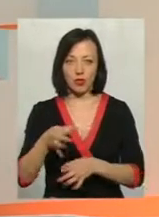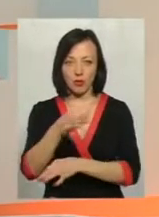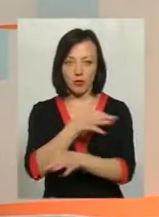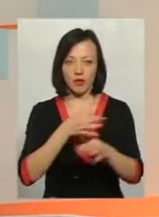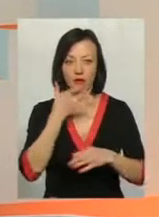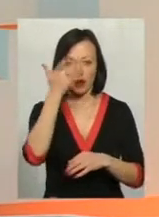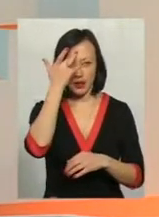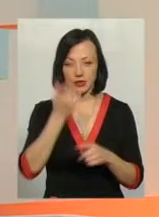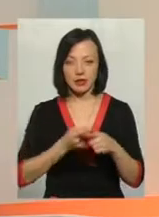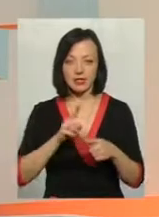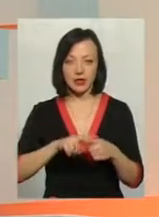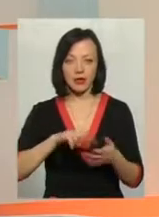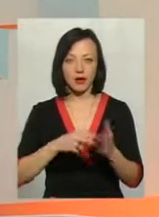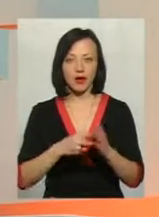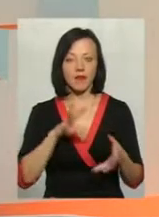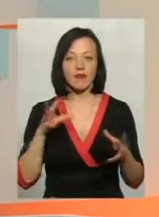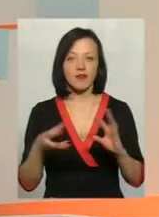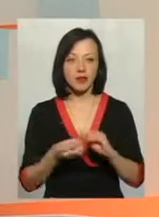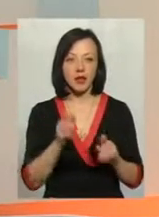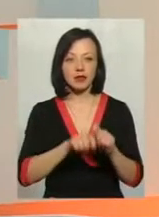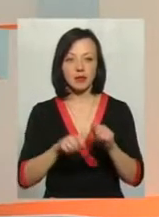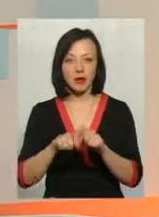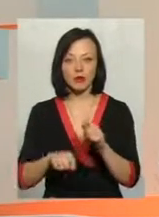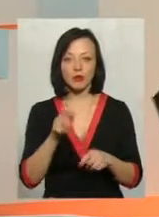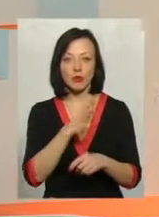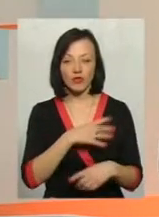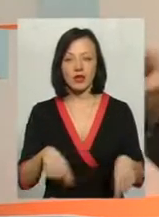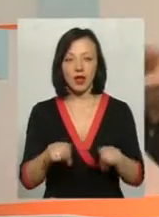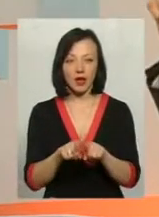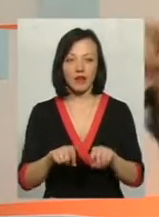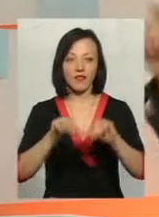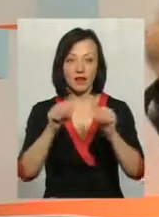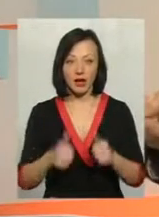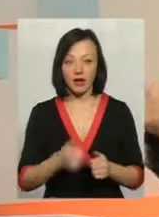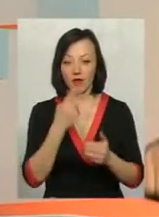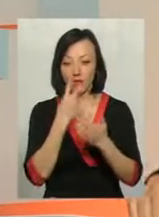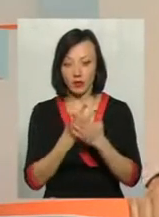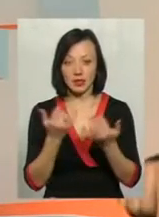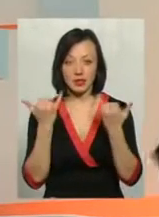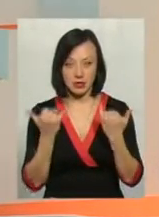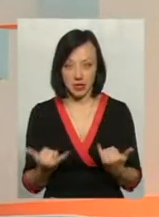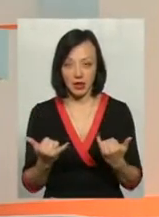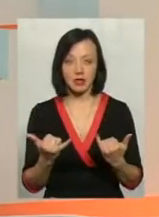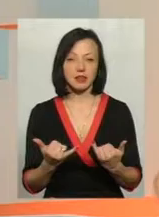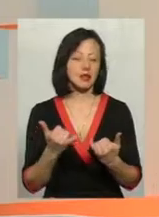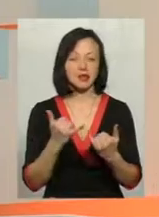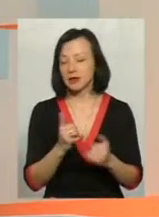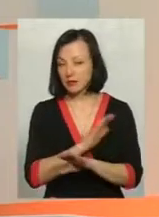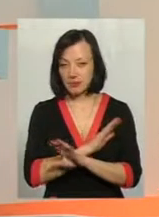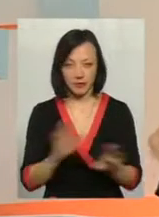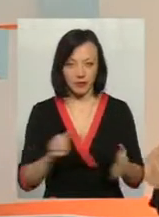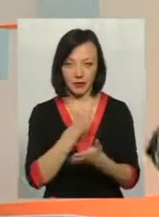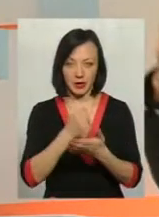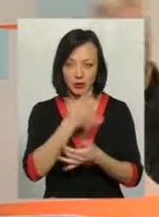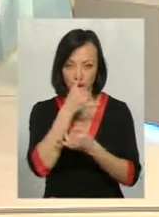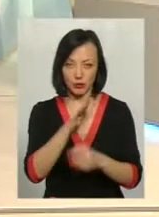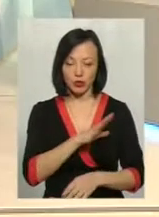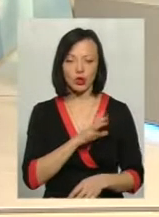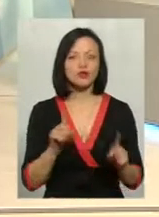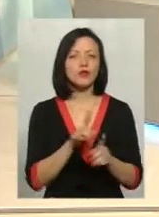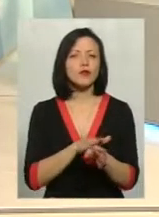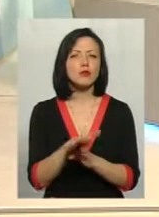саме цієї концепції. Висновок експертів був наступний. У такому вигляді, в якому вона є зараз, категорично прийнята бути не може.